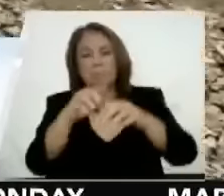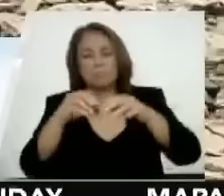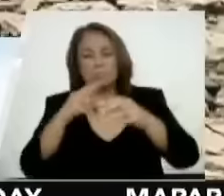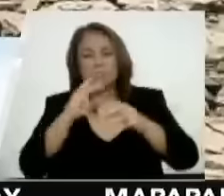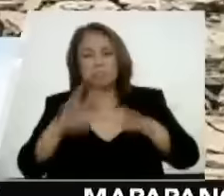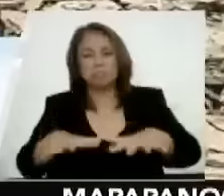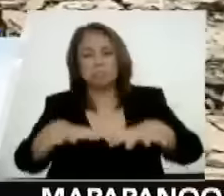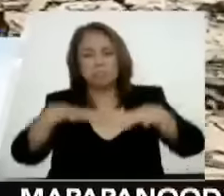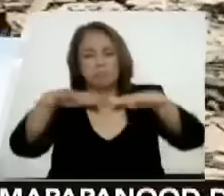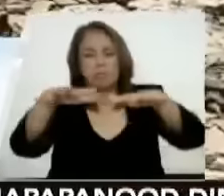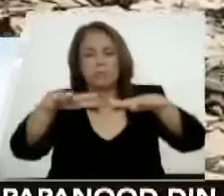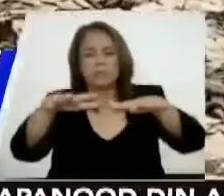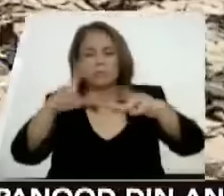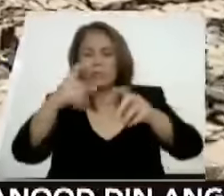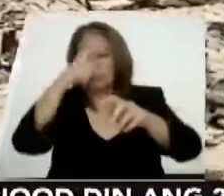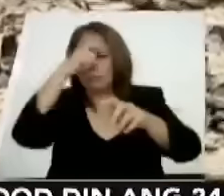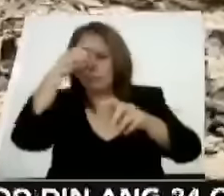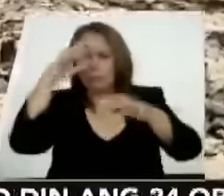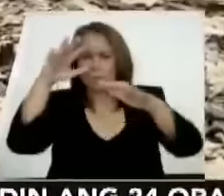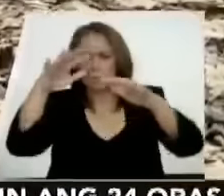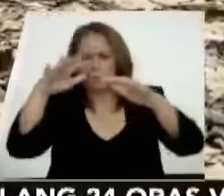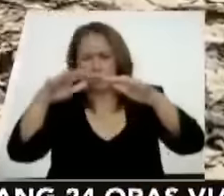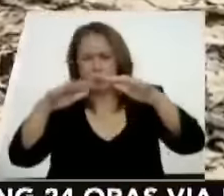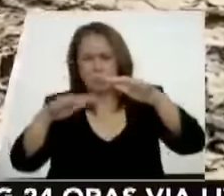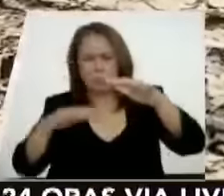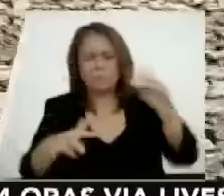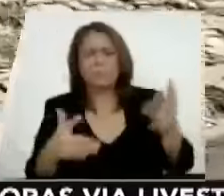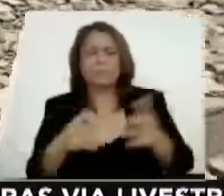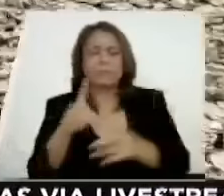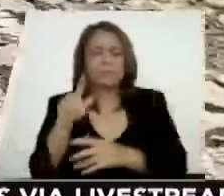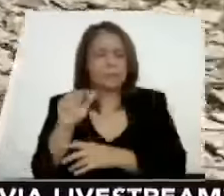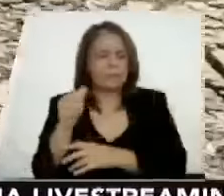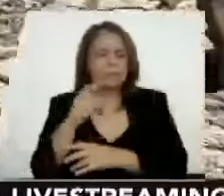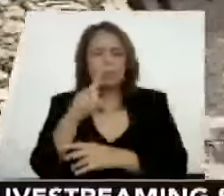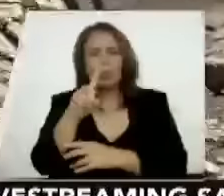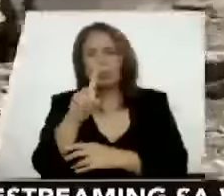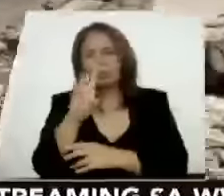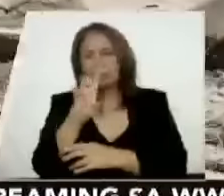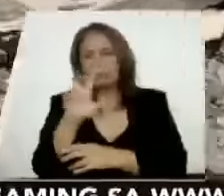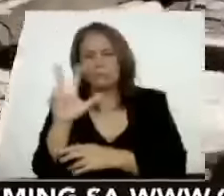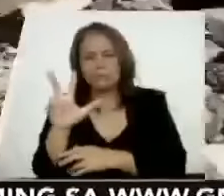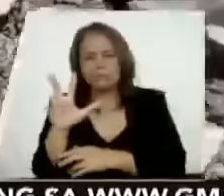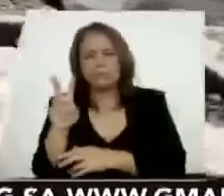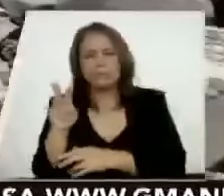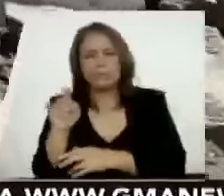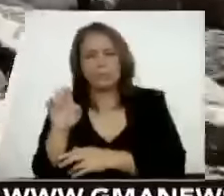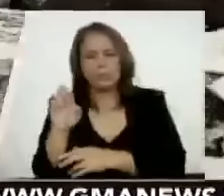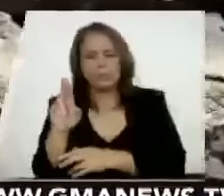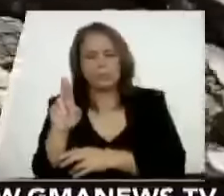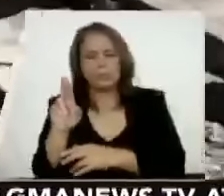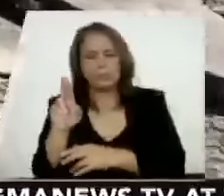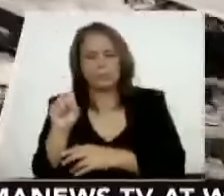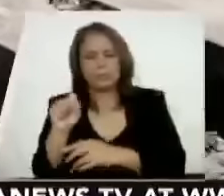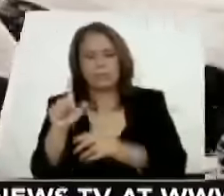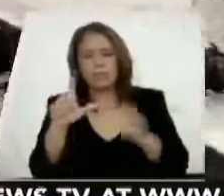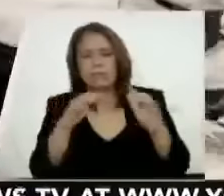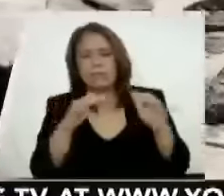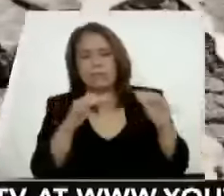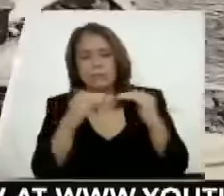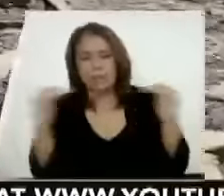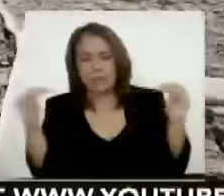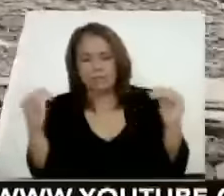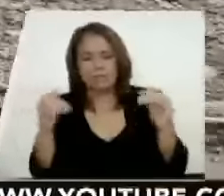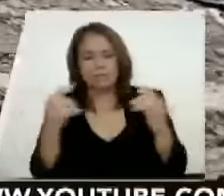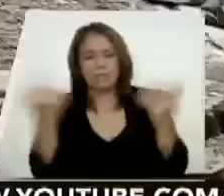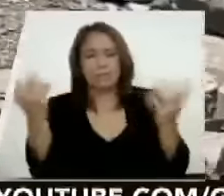tag-init. Sa huling datos, nasa 173.46 meters na ang level ng tubig sa reservoir. Malayo sa